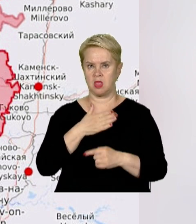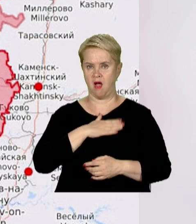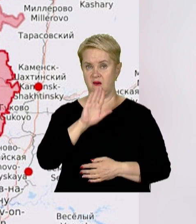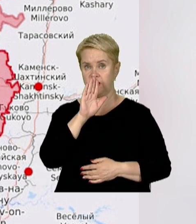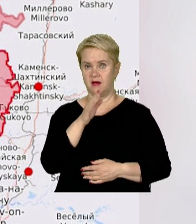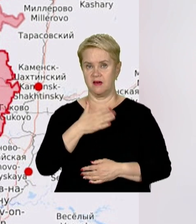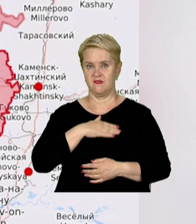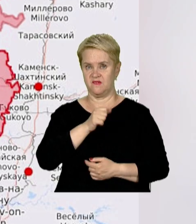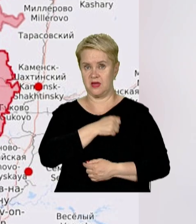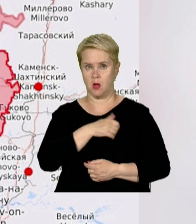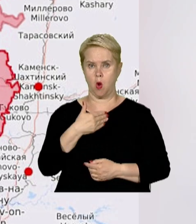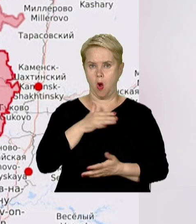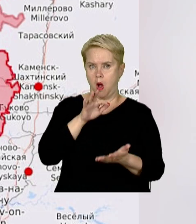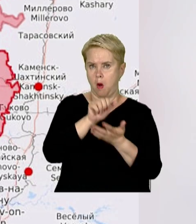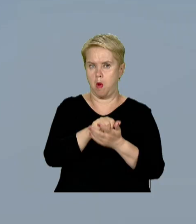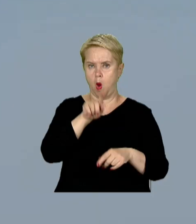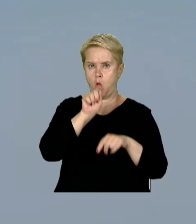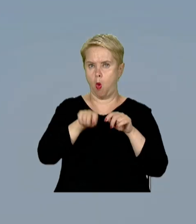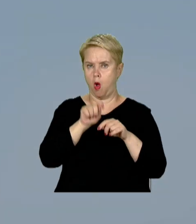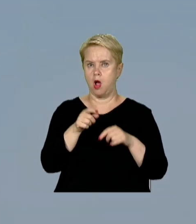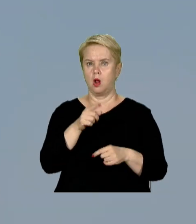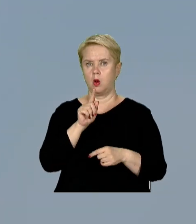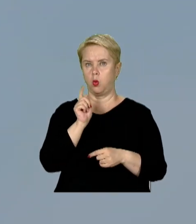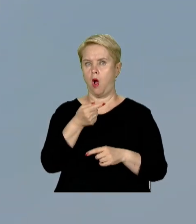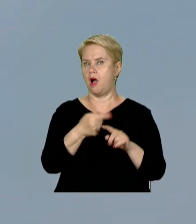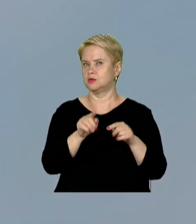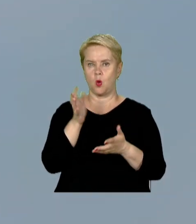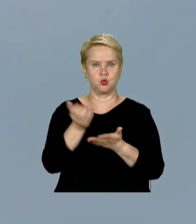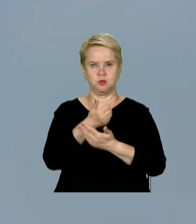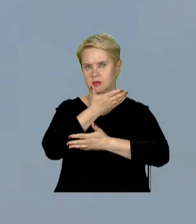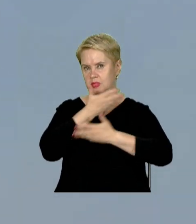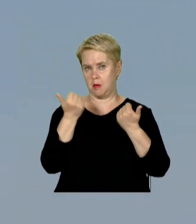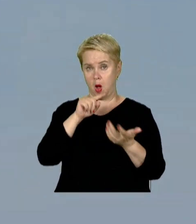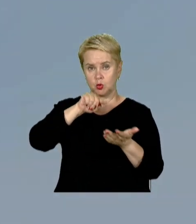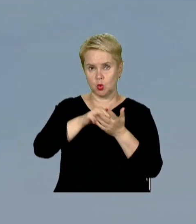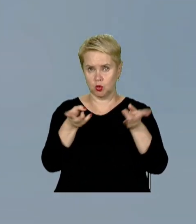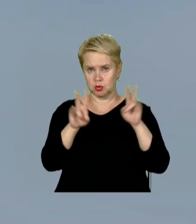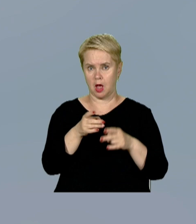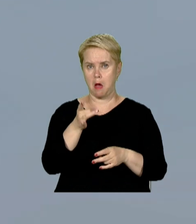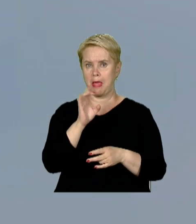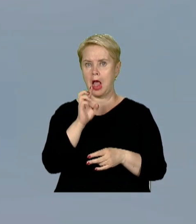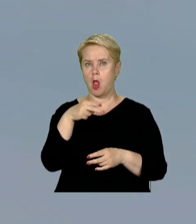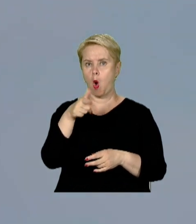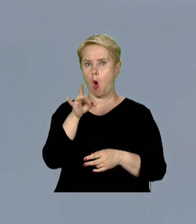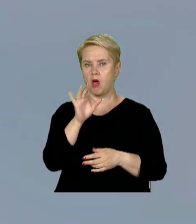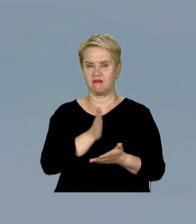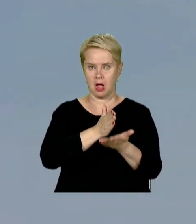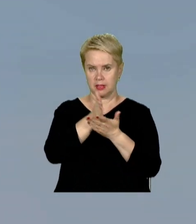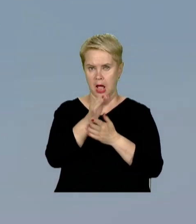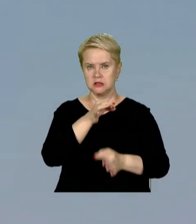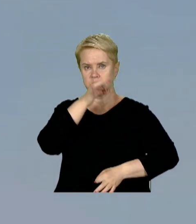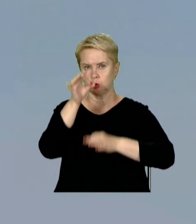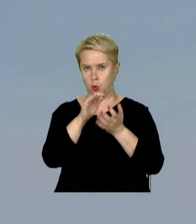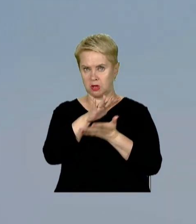та встановити повний контроль над Луганщиною. Успіху немає. Основною точкою залишається Білогорівка. В її напрямку